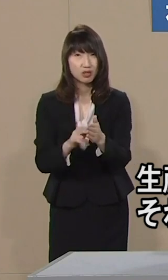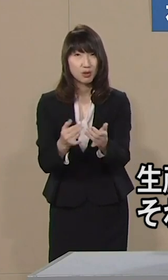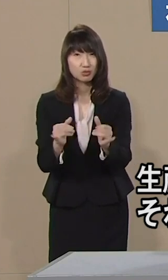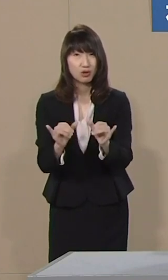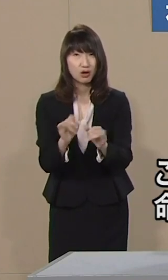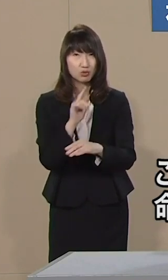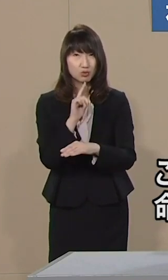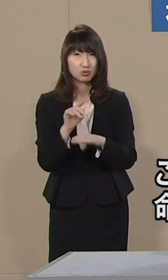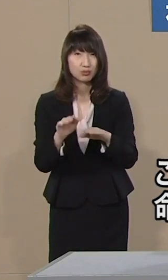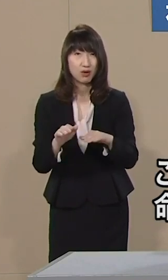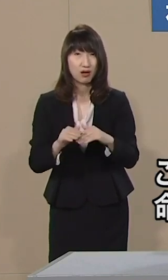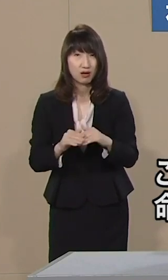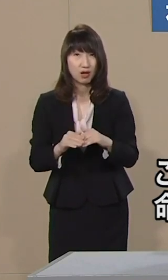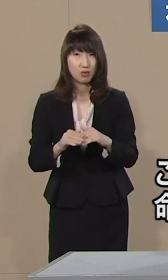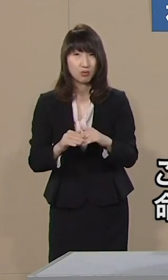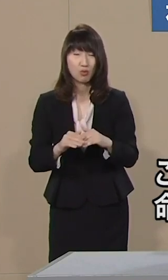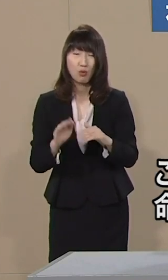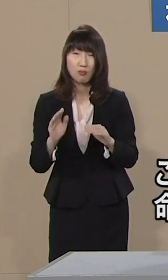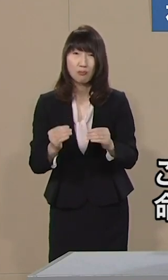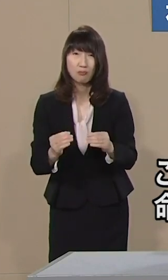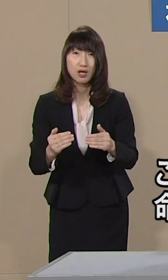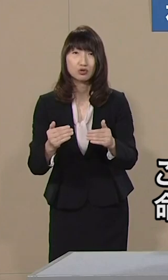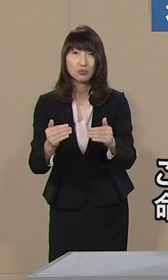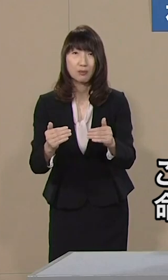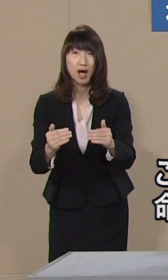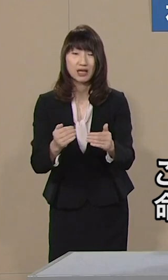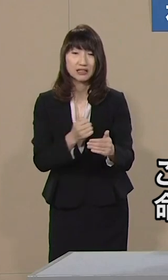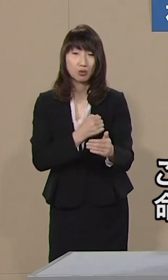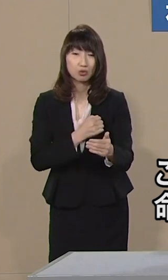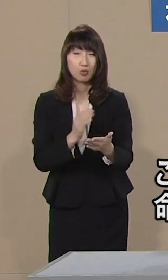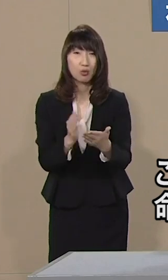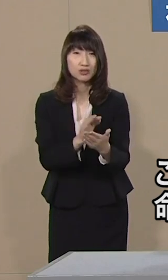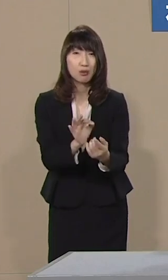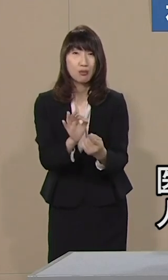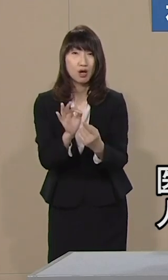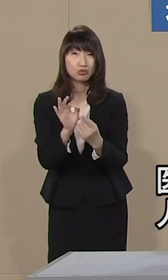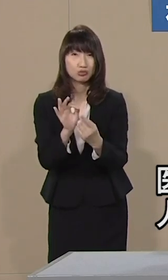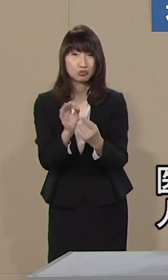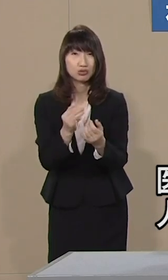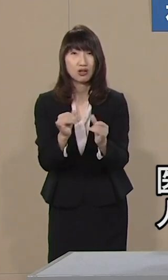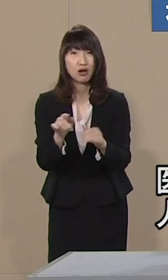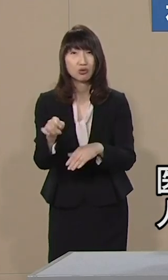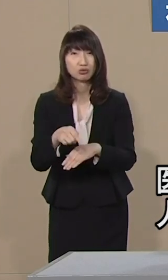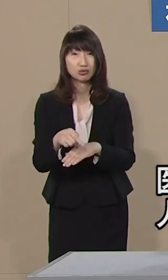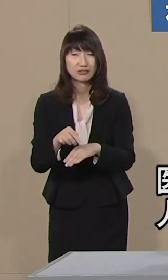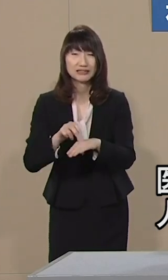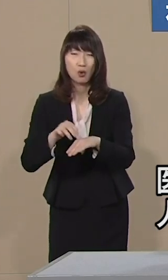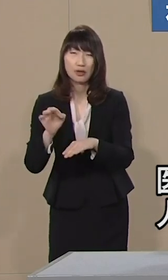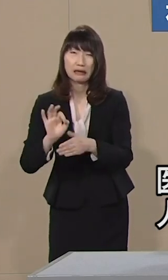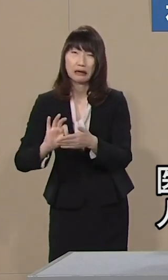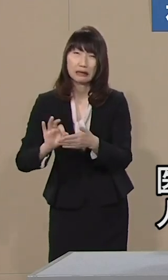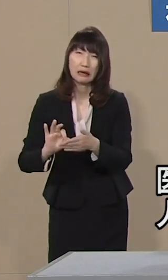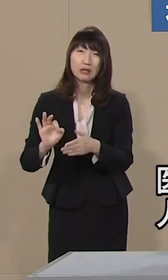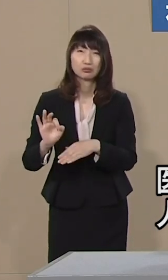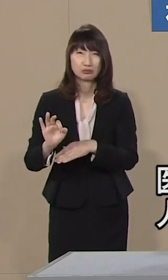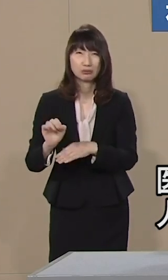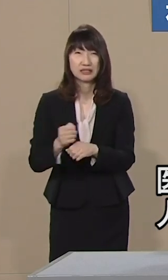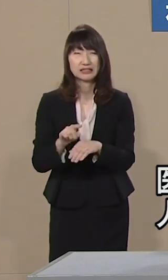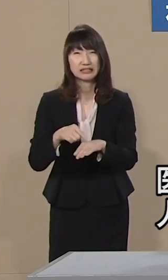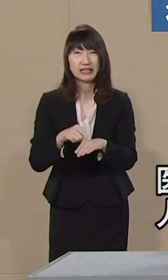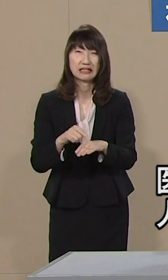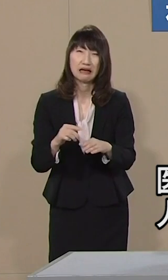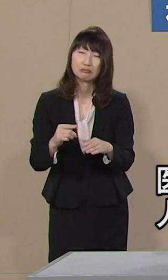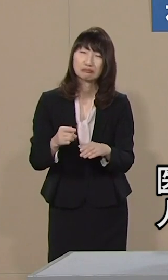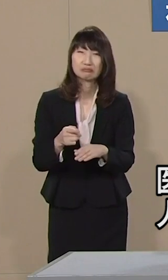が現在ですこれが加速すれば命を選別する社会がやってくる医療費を口実に生産性を言い訳